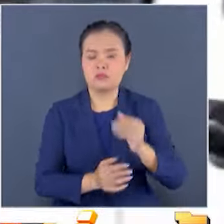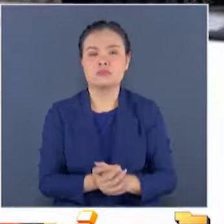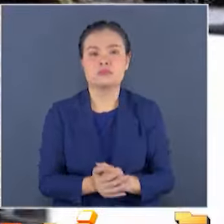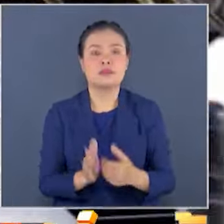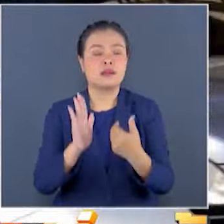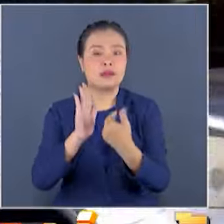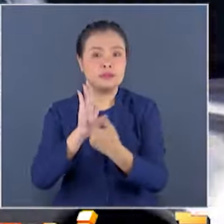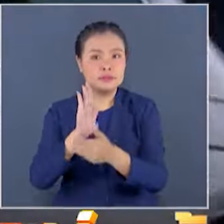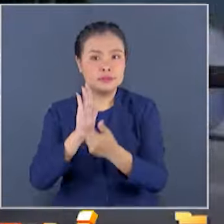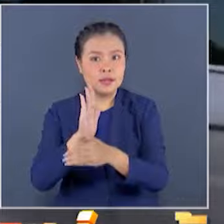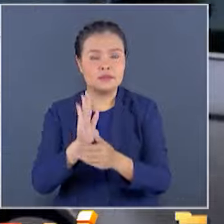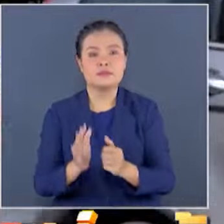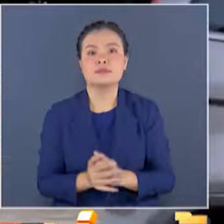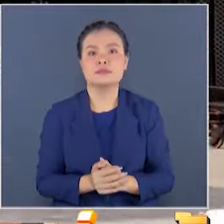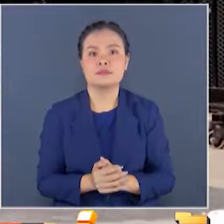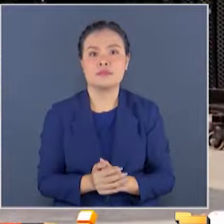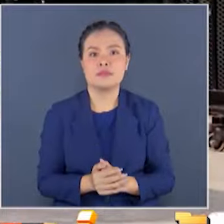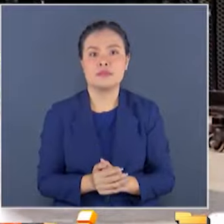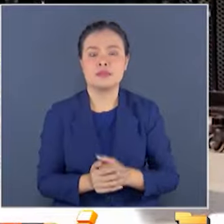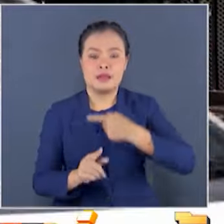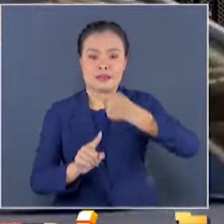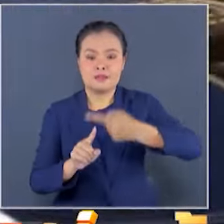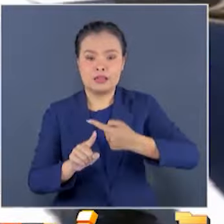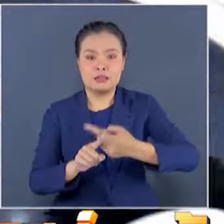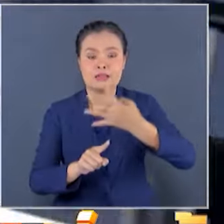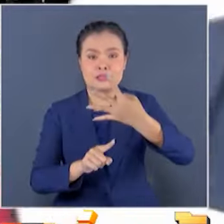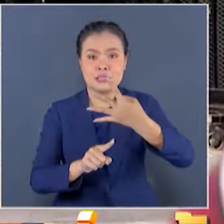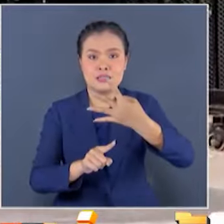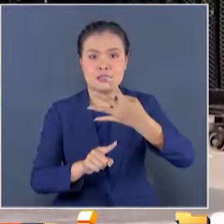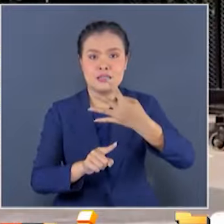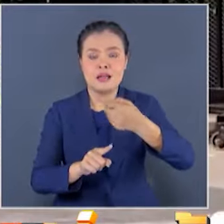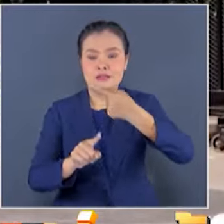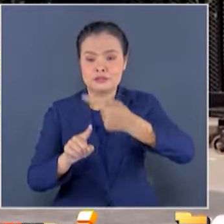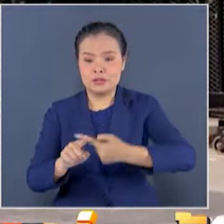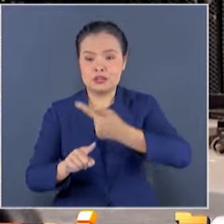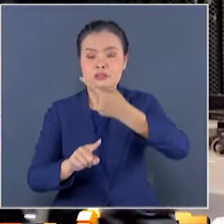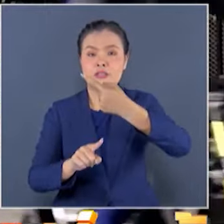นที่อีสานใต้เนี่ยในช่วง4เดือนแรกของปีนี้คือตั้งแต่มก